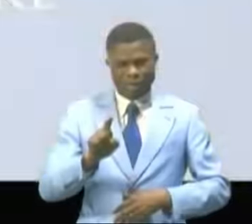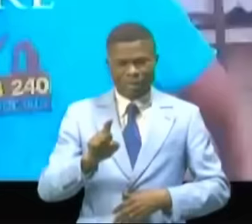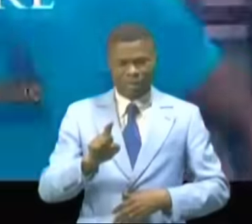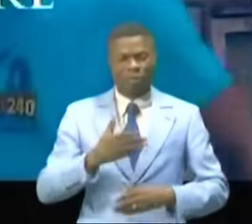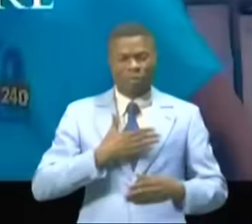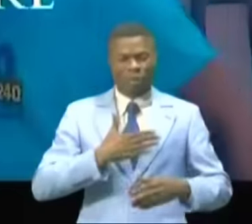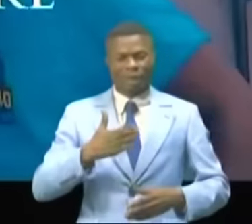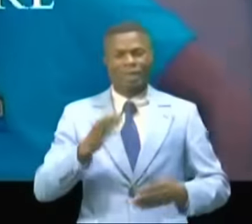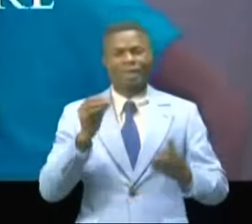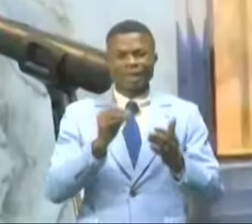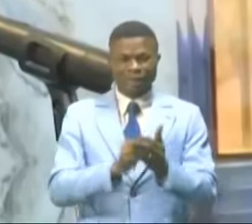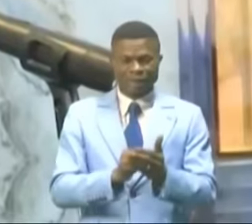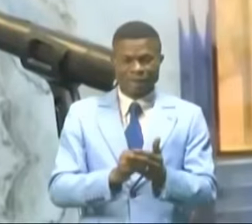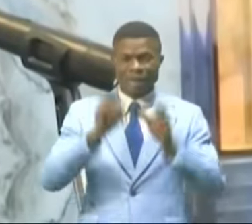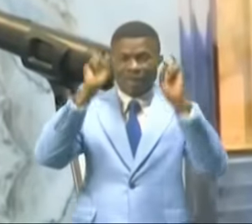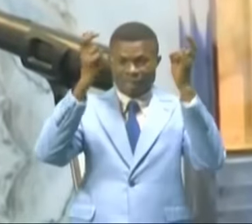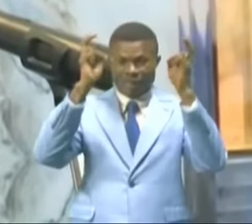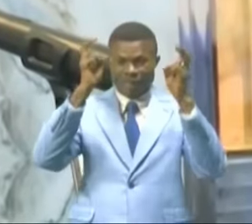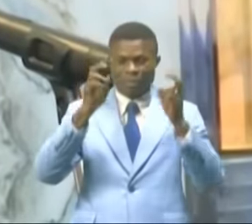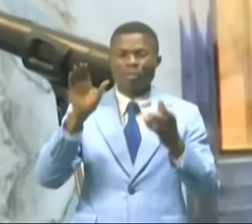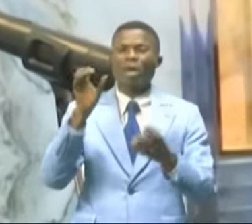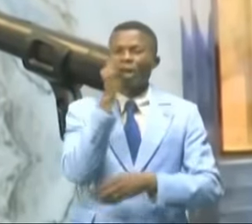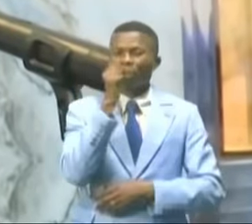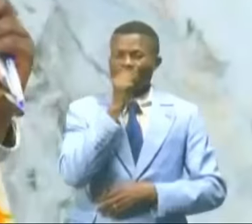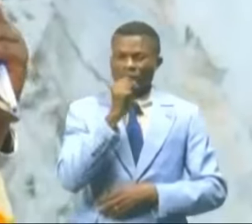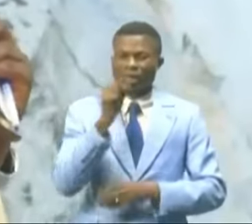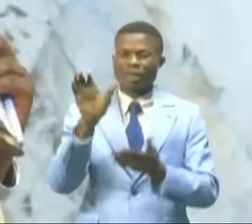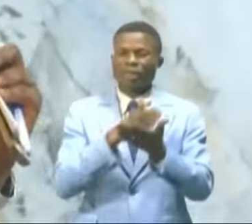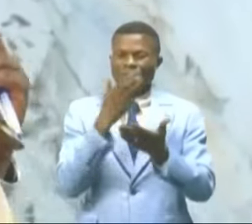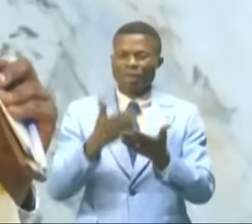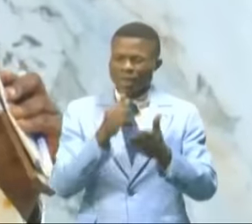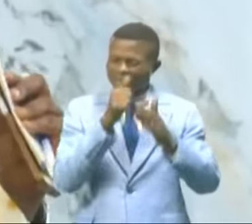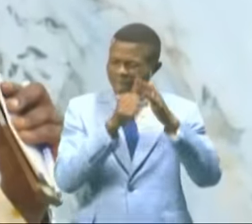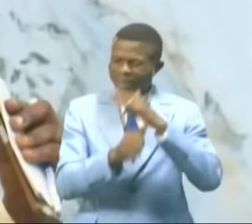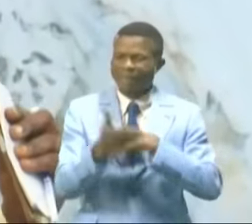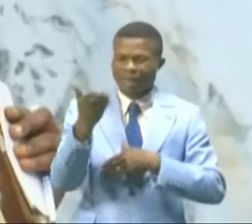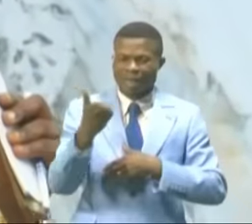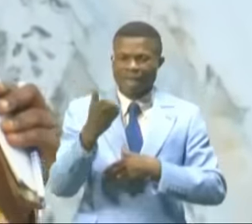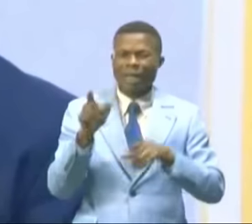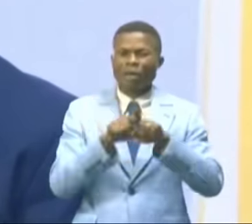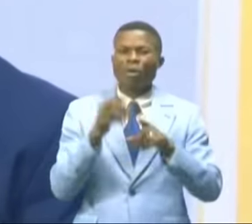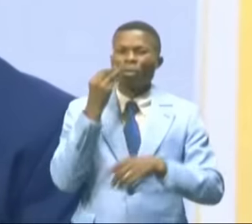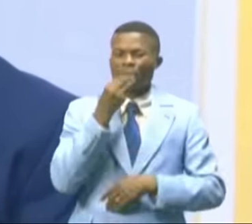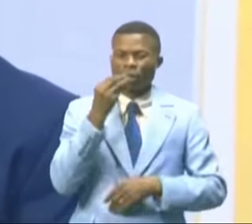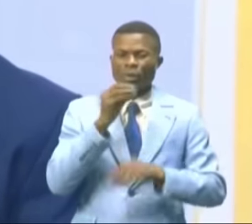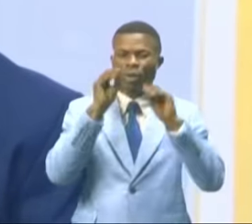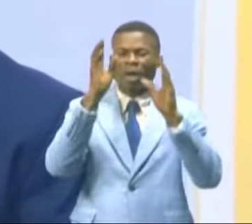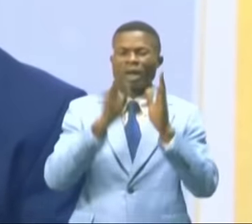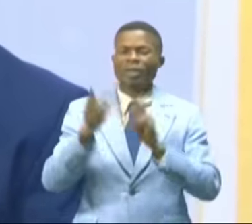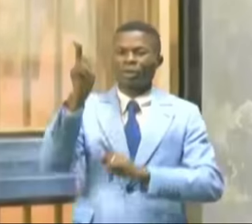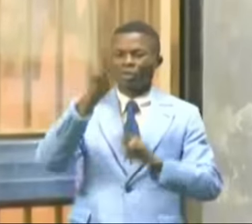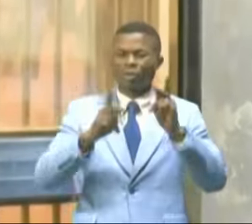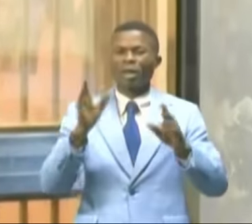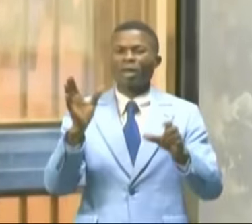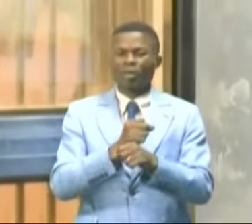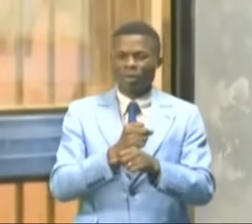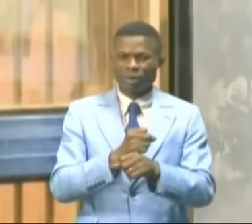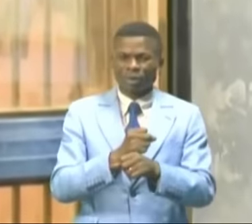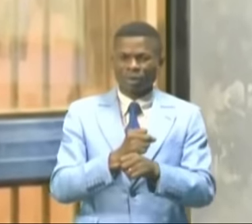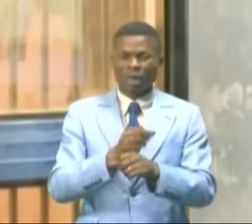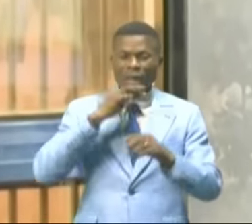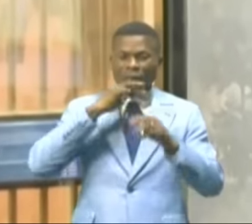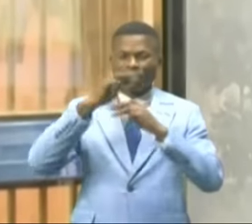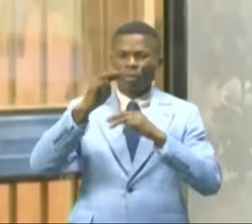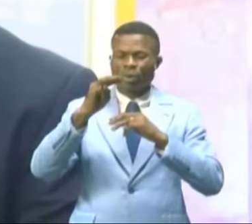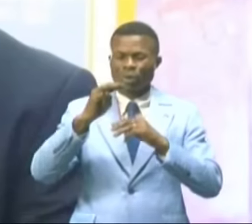Essaie encore, c'est le titre dont il détient les secrets en termes de parole, d'enseignement public, bref, de